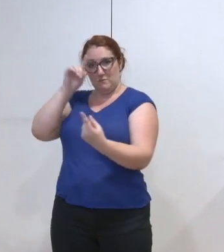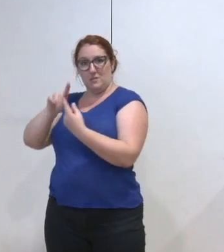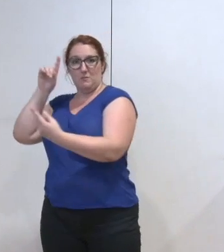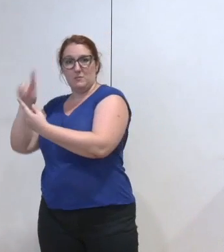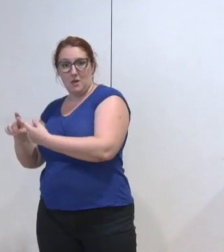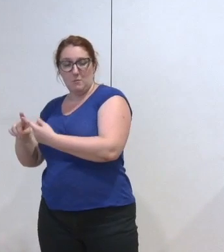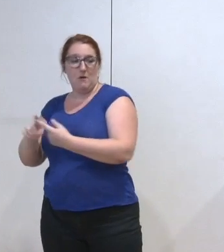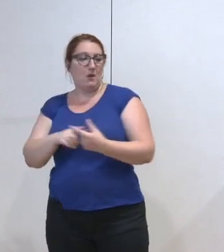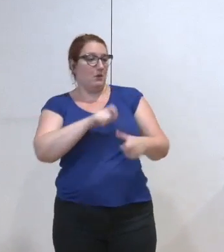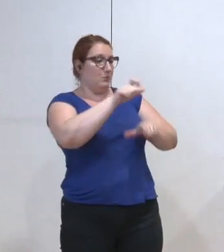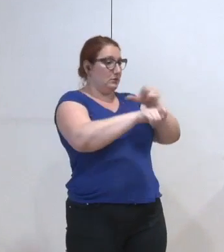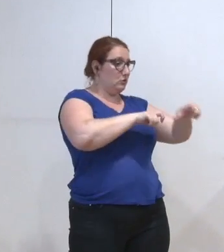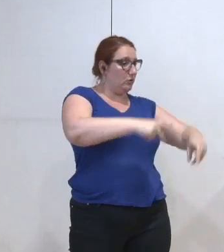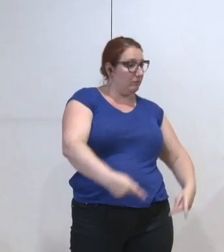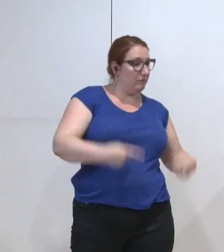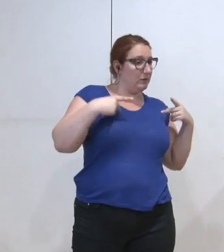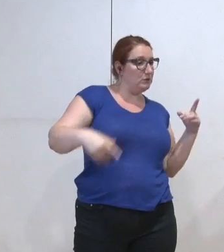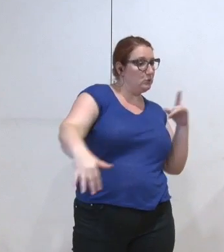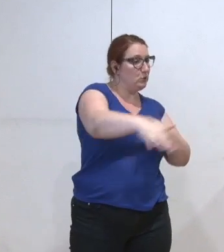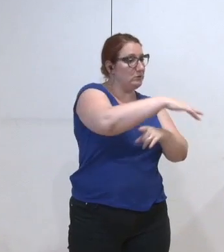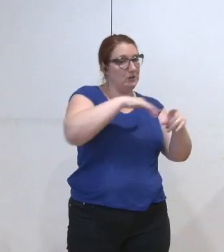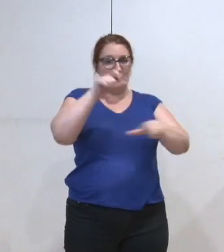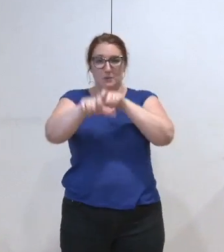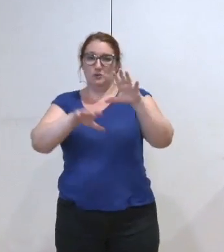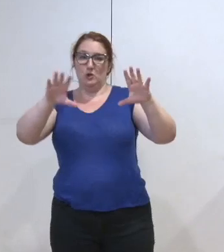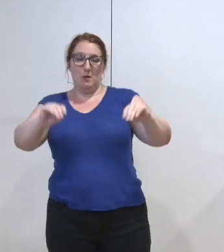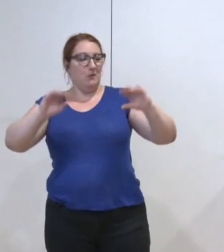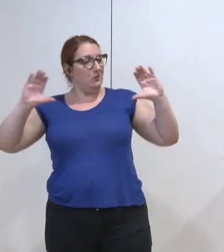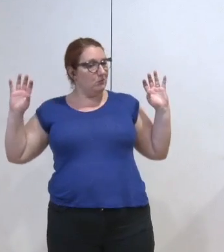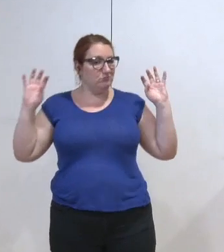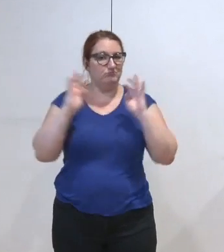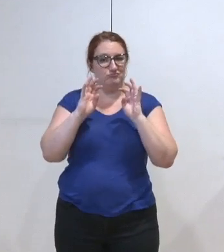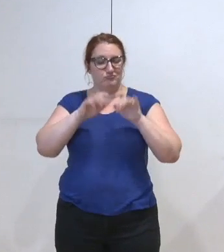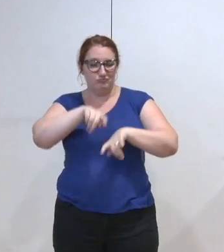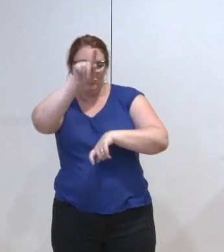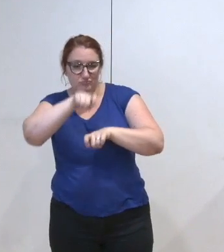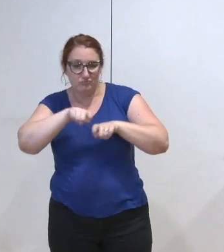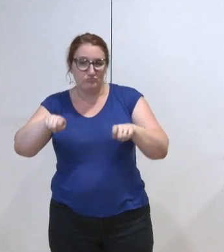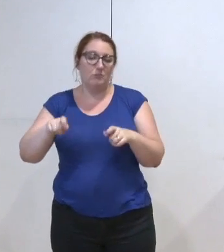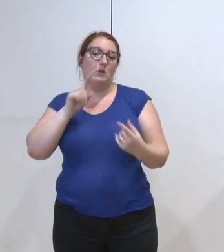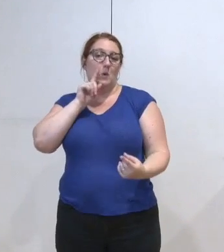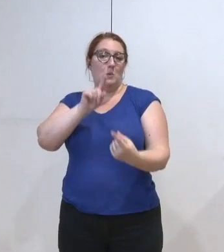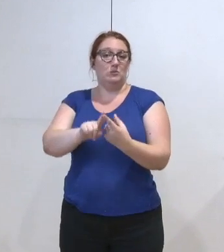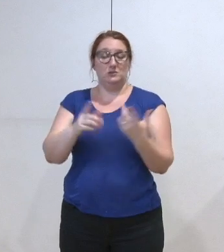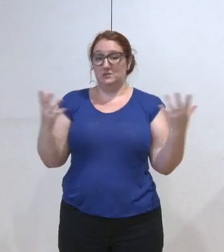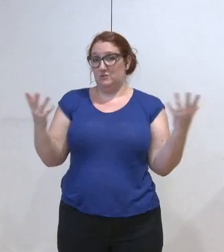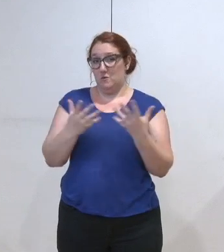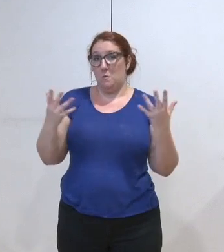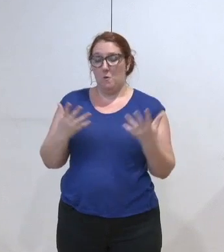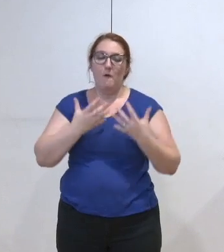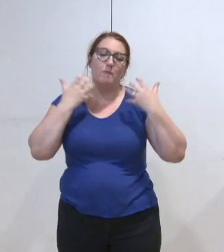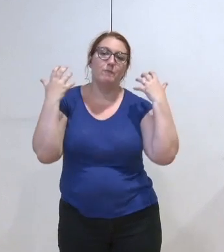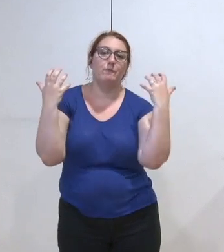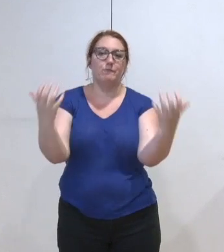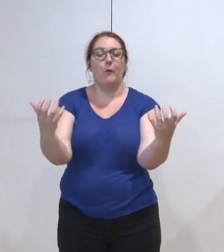les habitants au final nous voyons que l'enjeu clé de notre démarche est celle de la